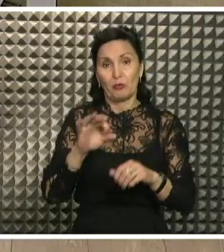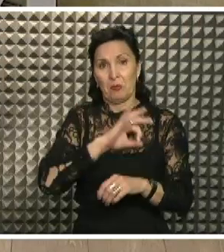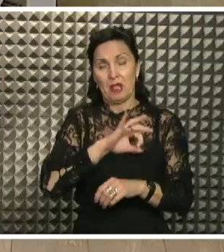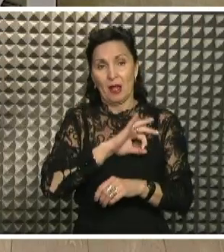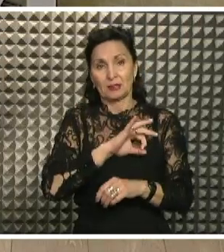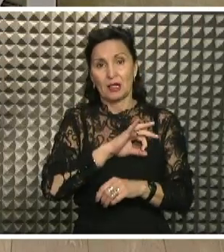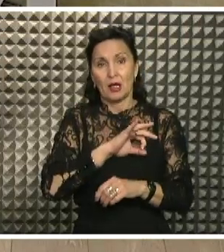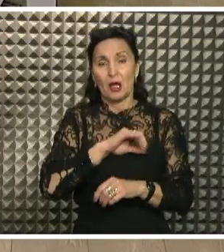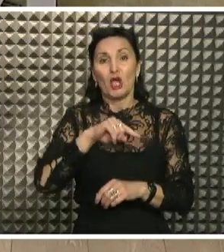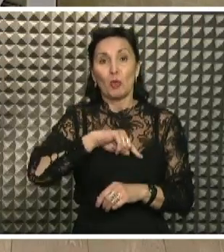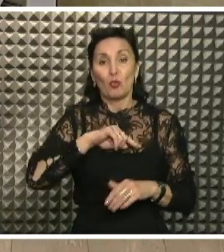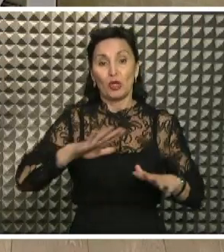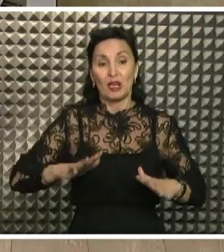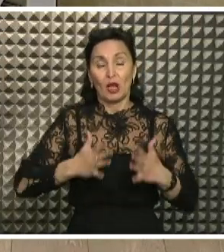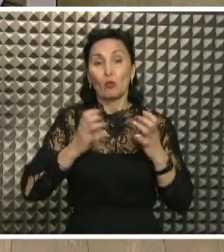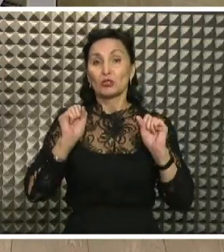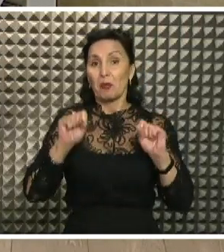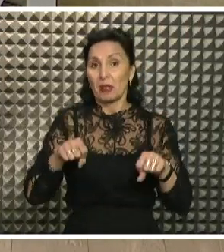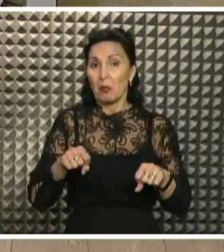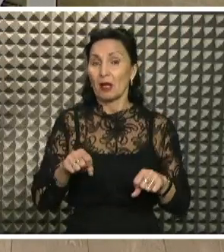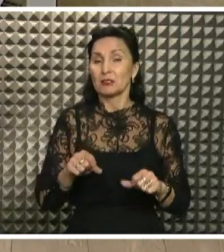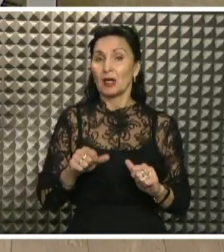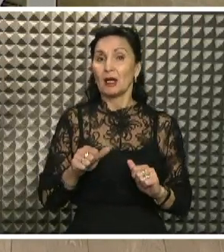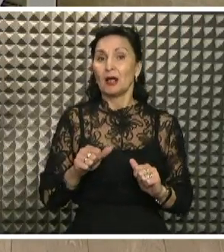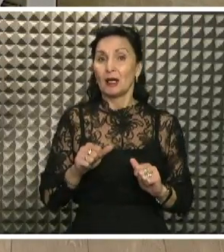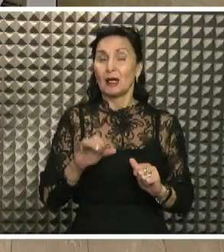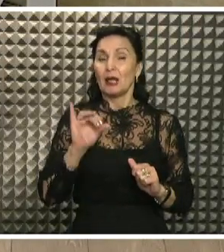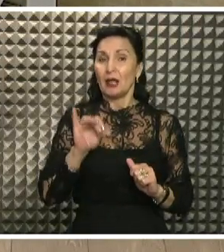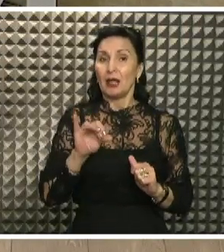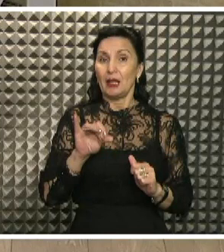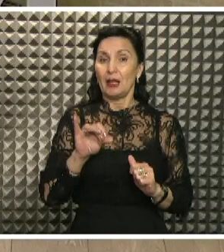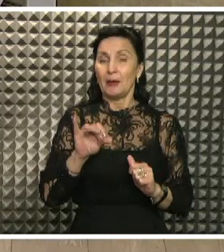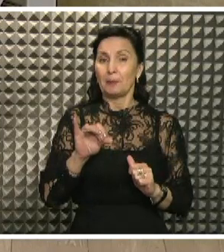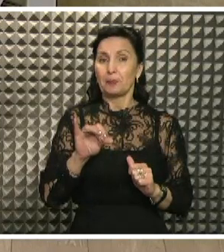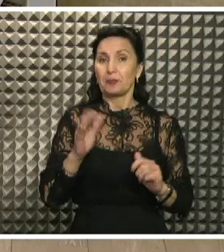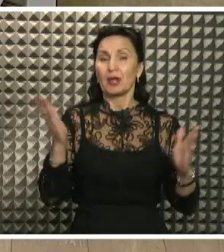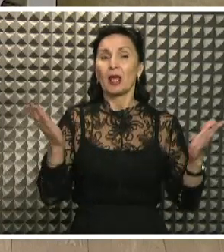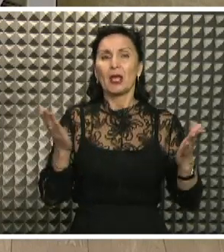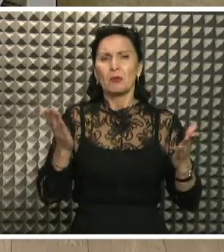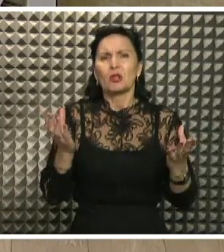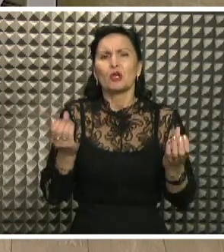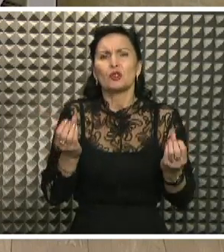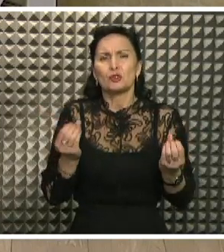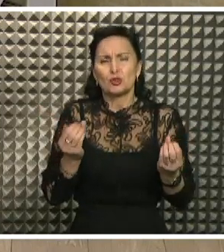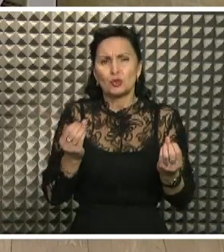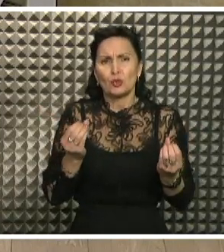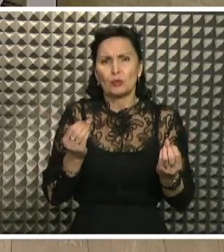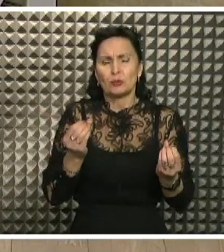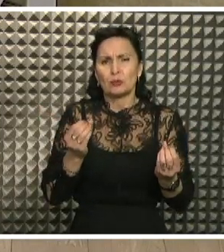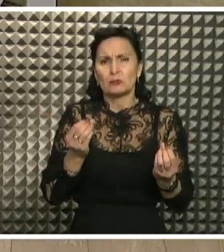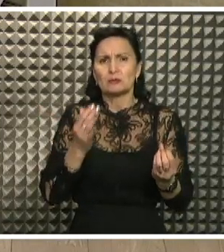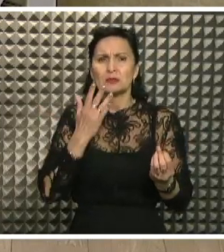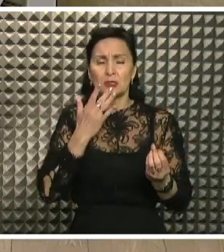применяться. Иммунитет можно поднимать и какими-то еще средствами. А комплексные